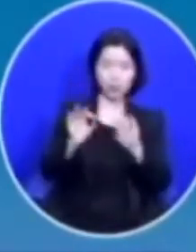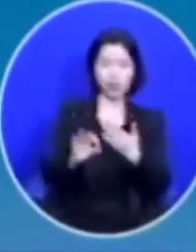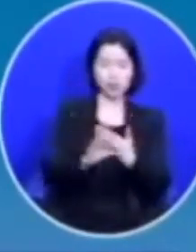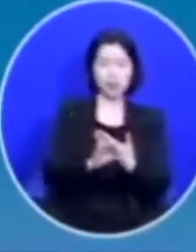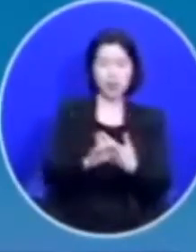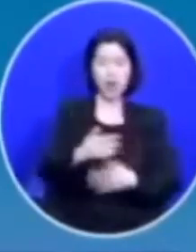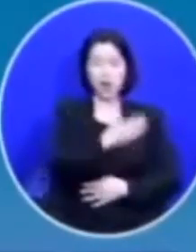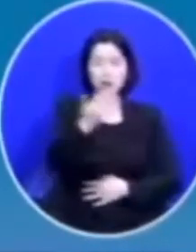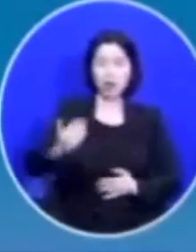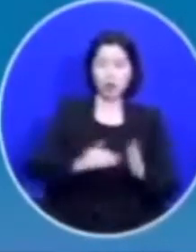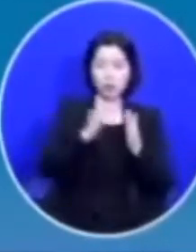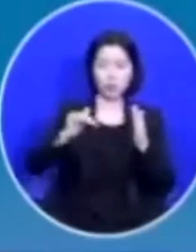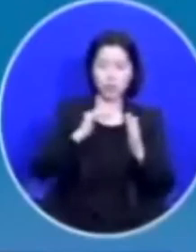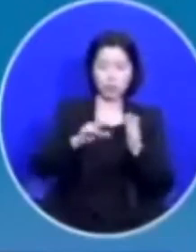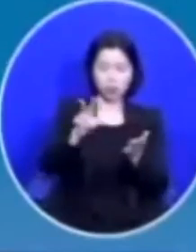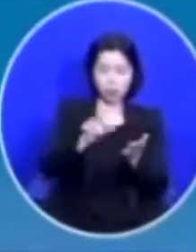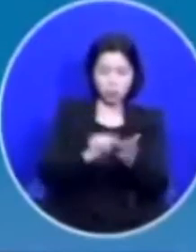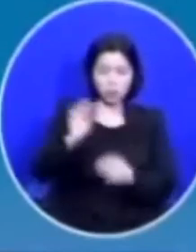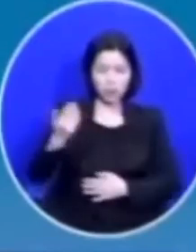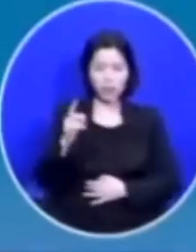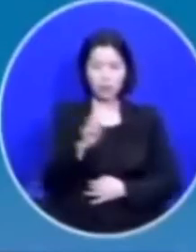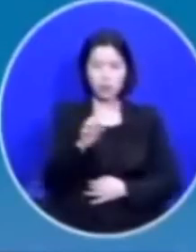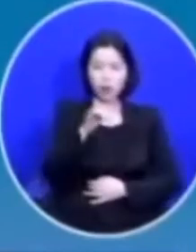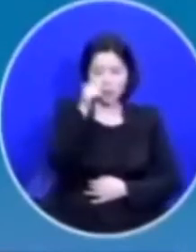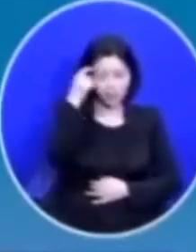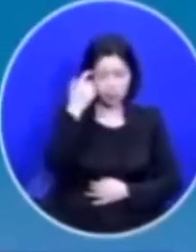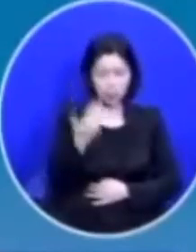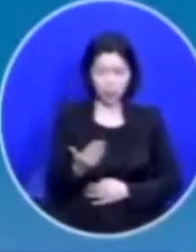여러분의 가정에 문제가 될게 뭐가 있나요